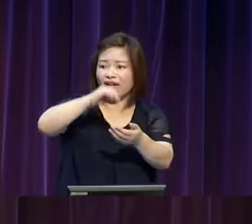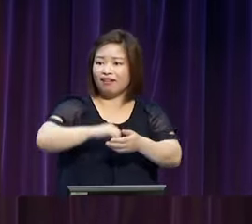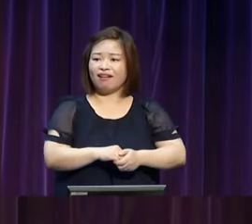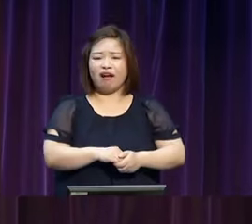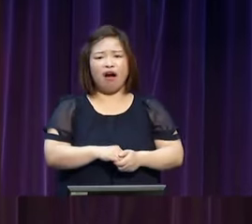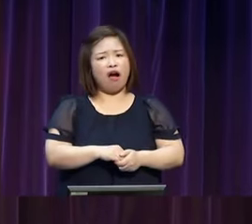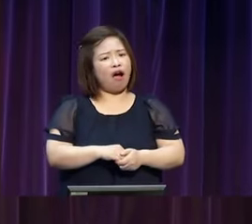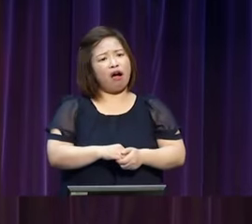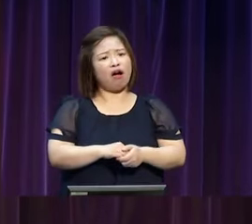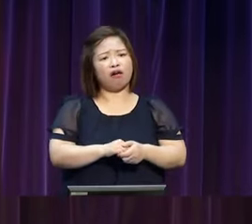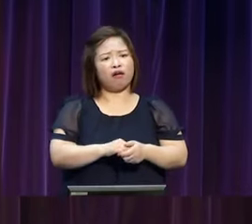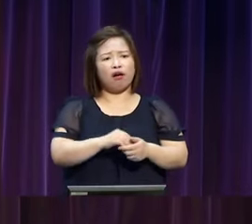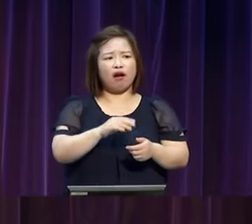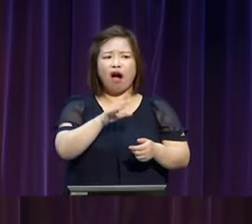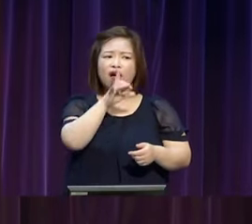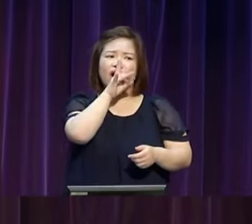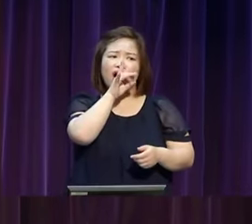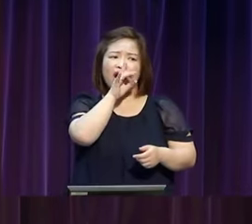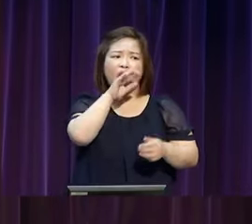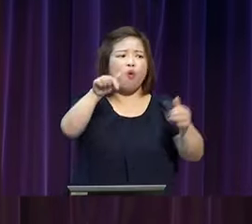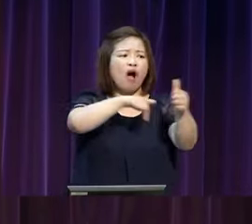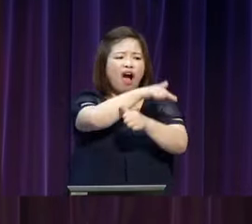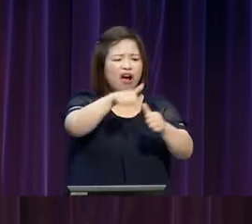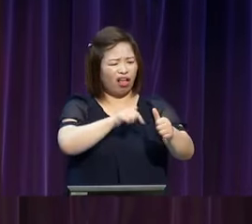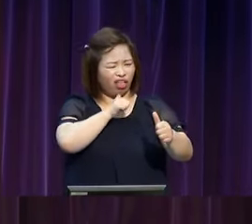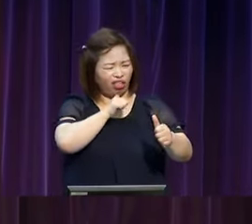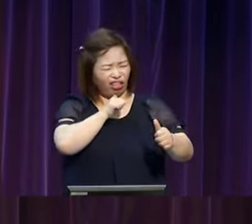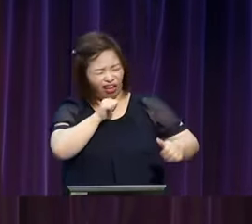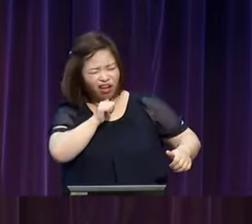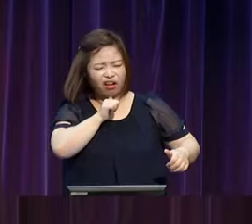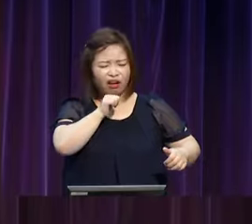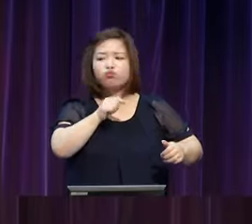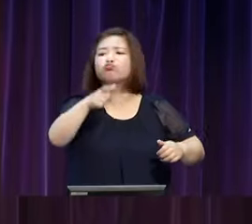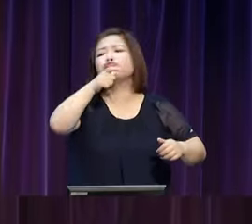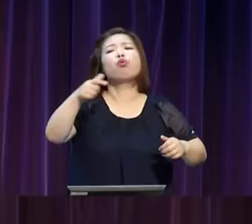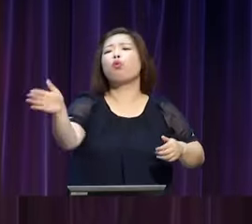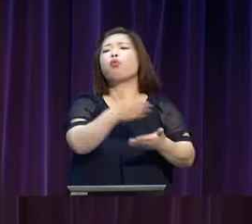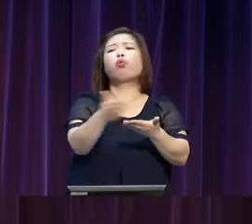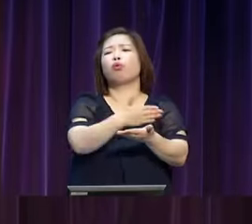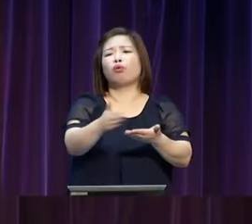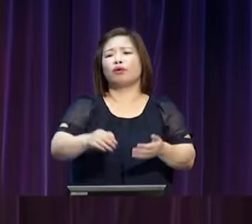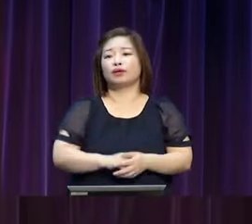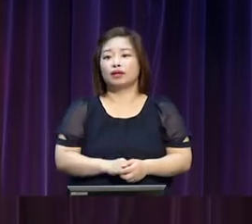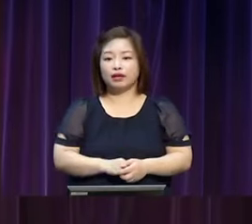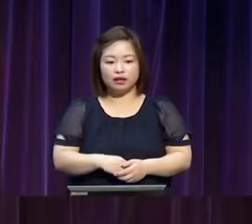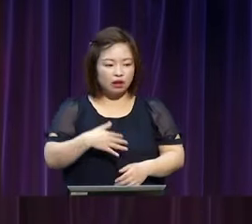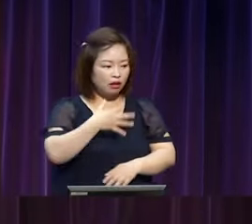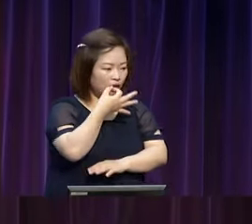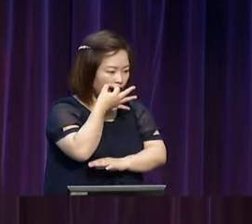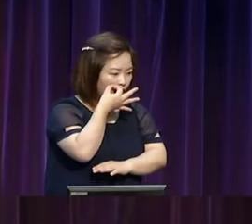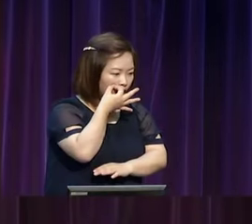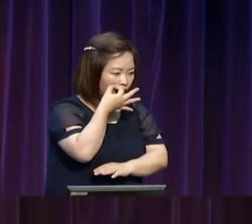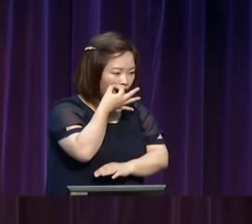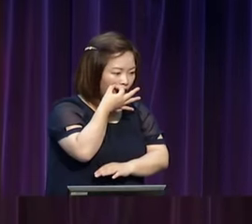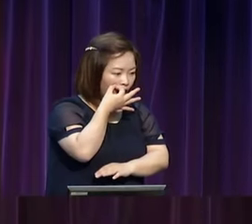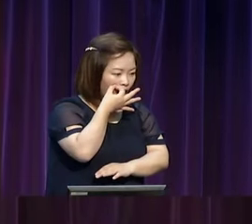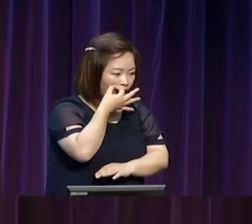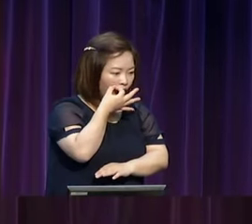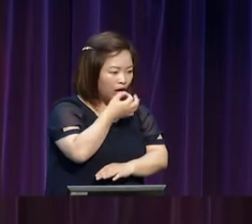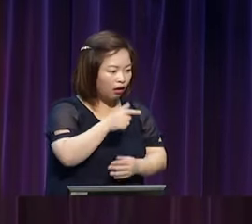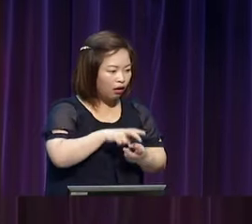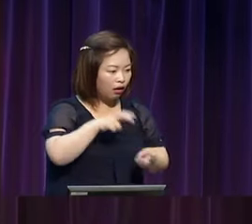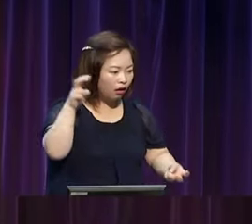이해 안 되죠? 환경이 그래요. 제가 한 번은 이렇게 닦는 모습을 보고요. 굉장히